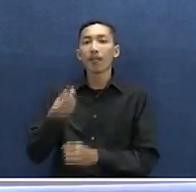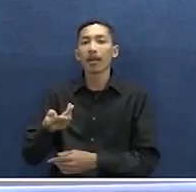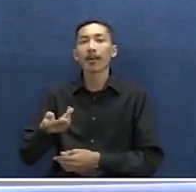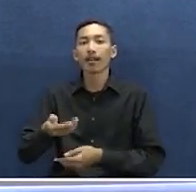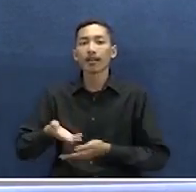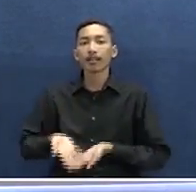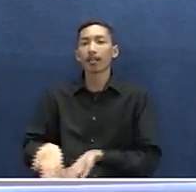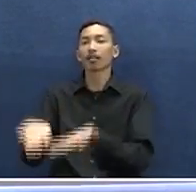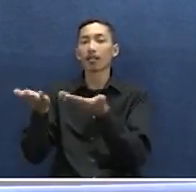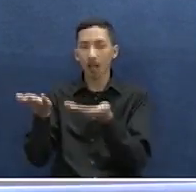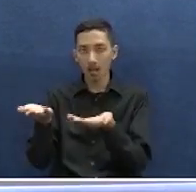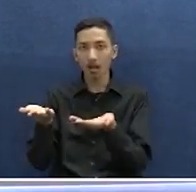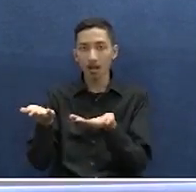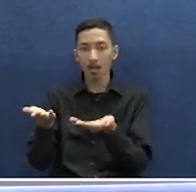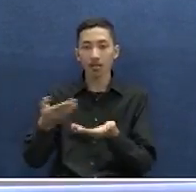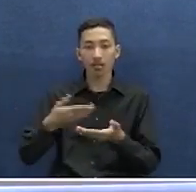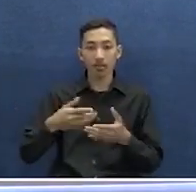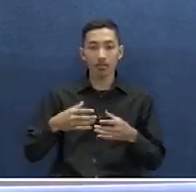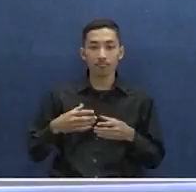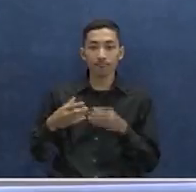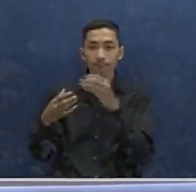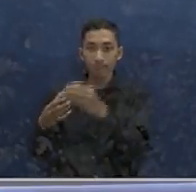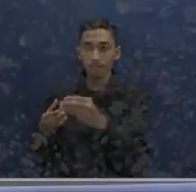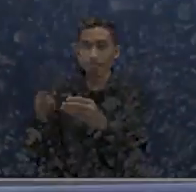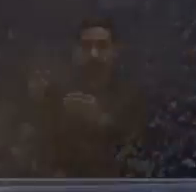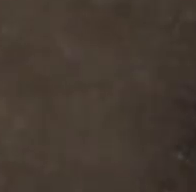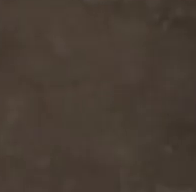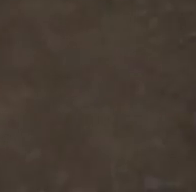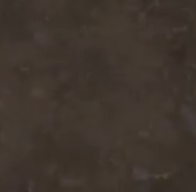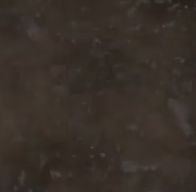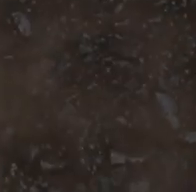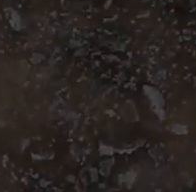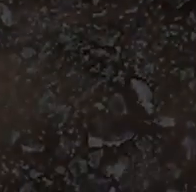kami memberikan kamu minuman kami ikhlas Iya